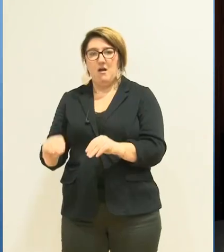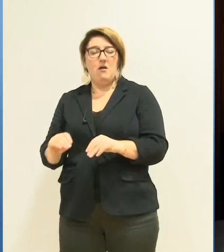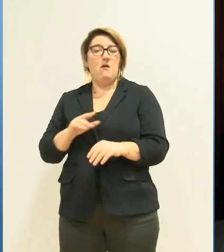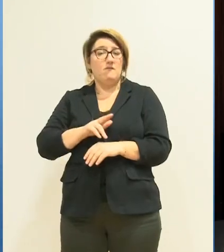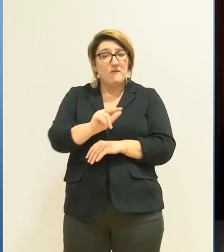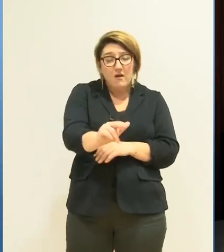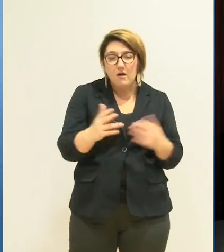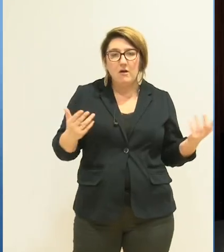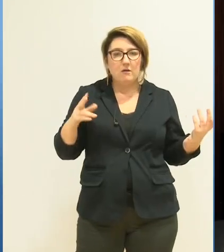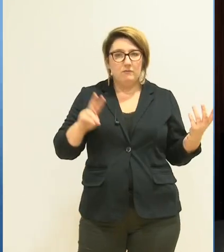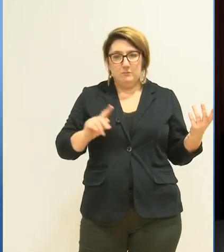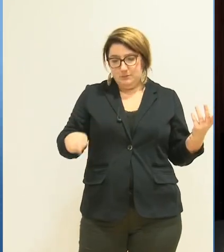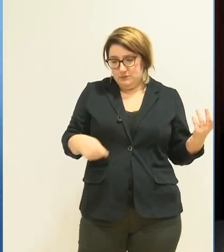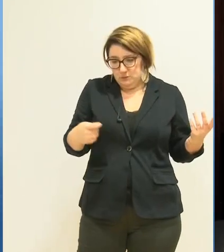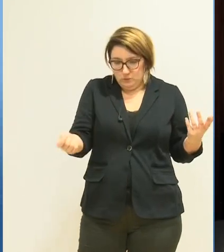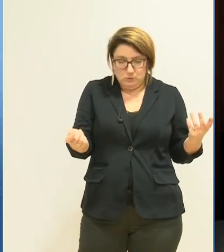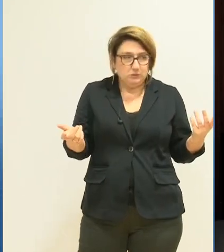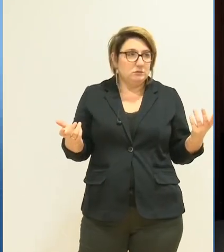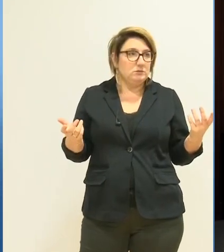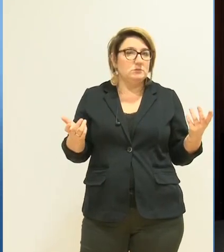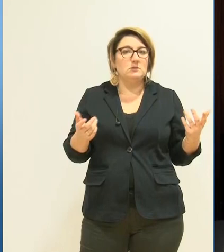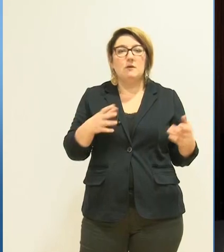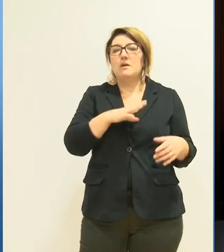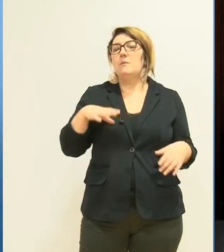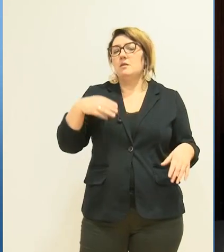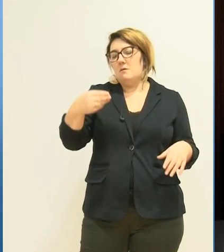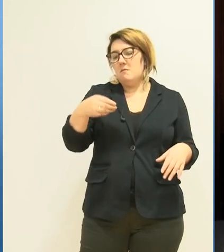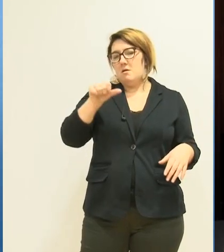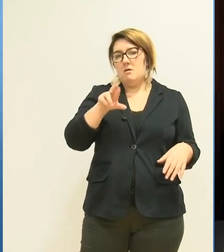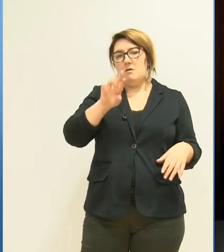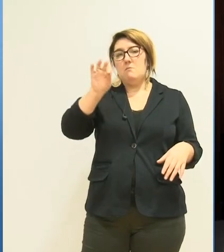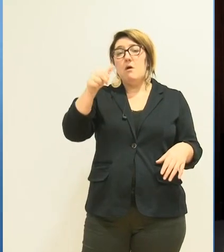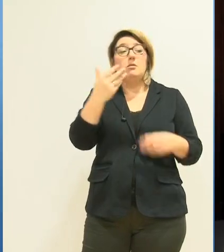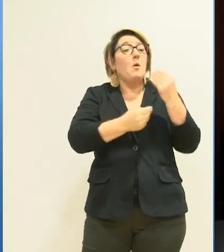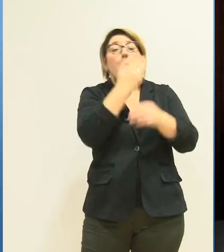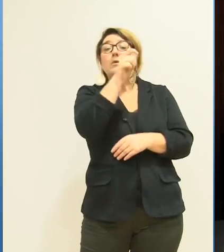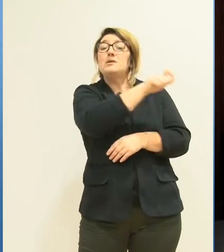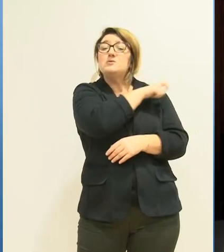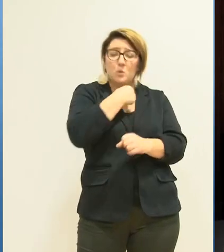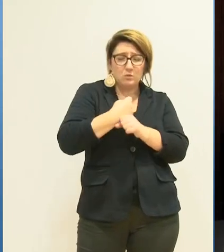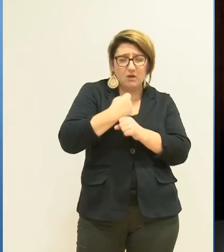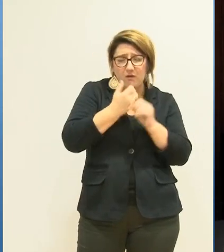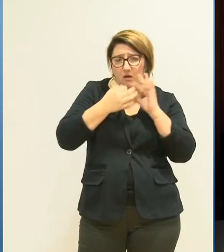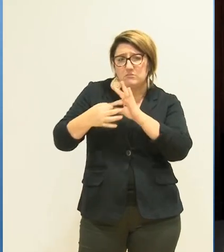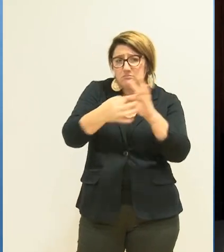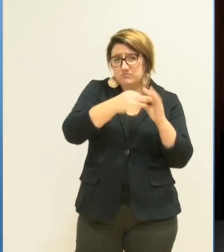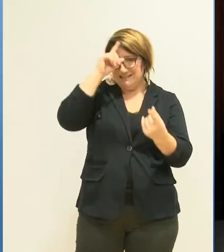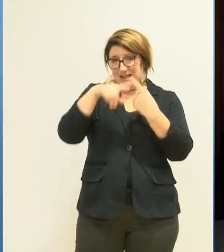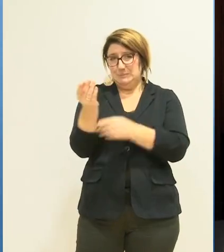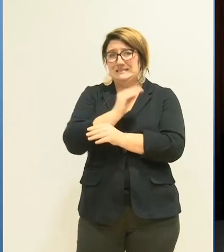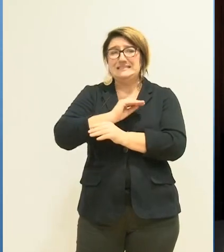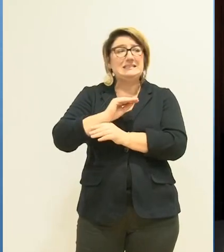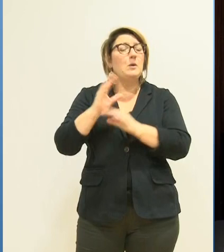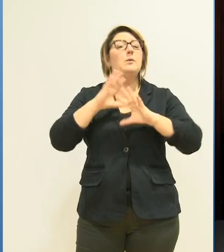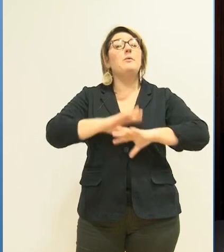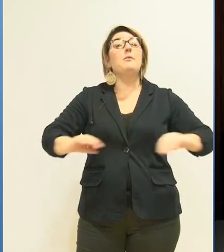et bien évidemment avec elisa martin et d'autres nous travaillons le plus possible sur les questions de sécurité tous